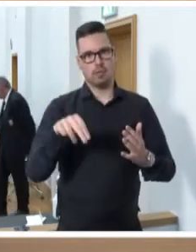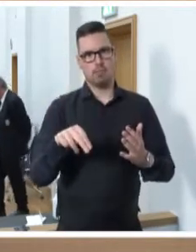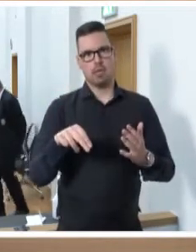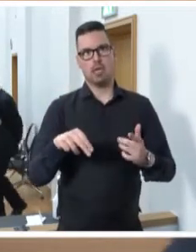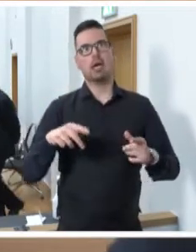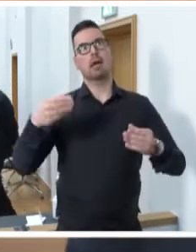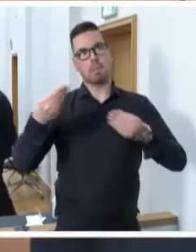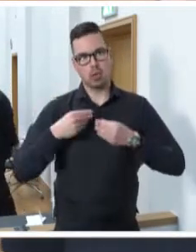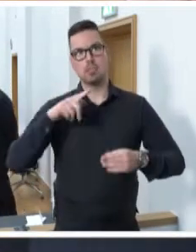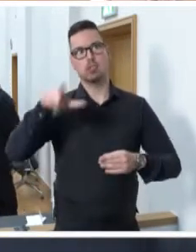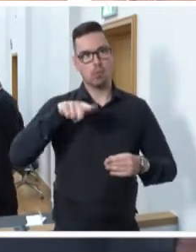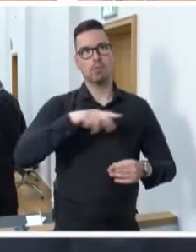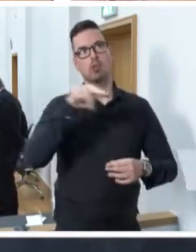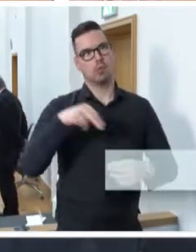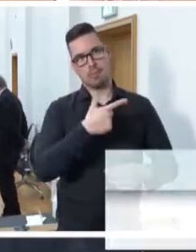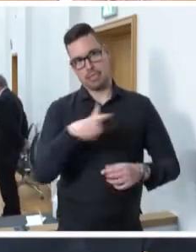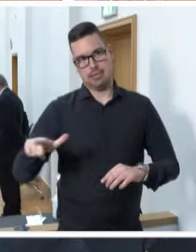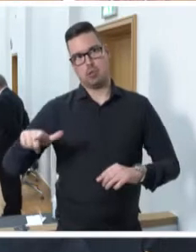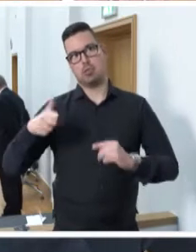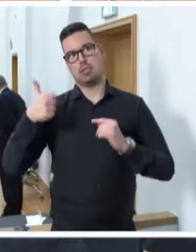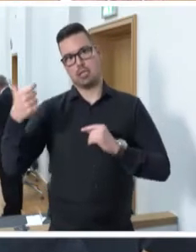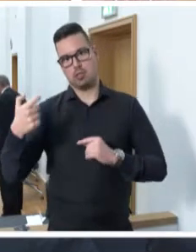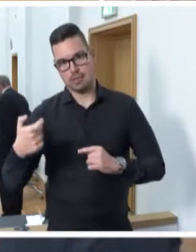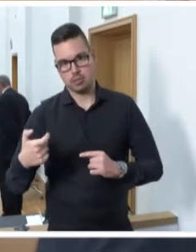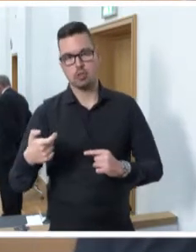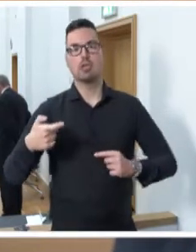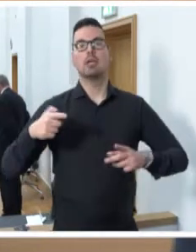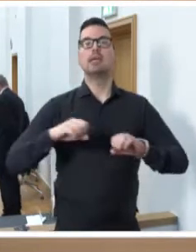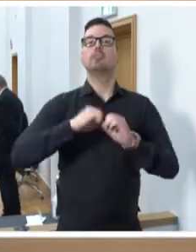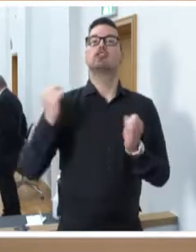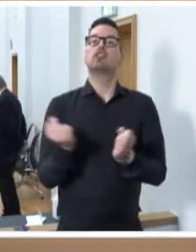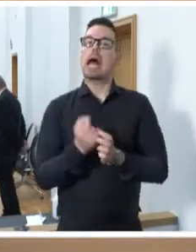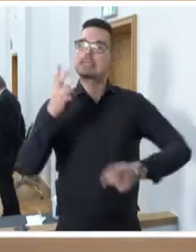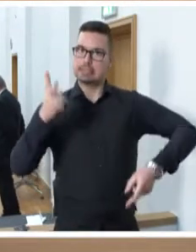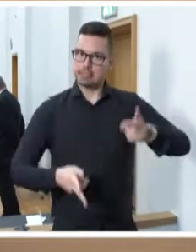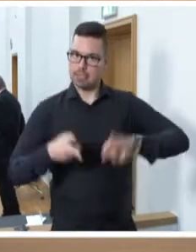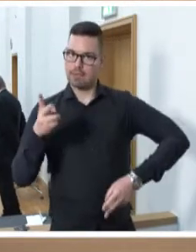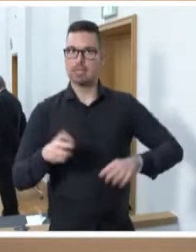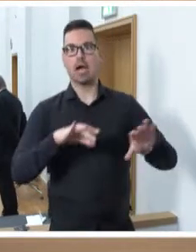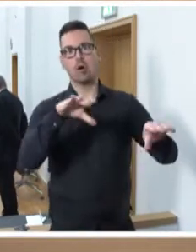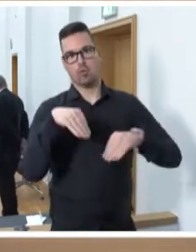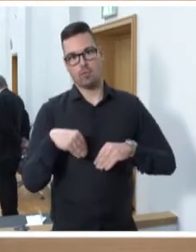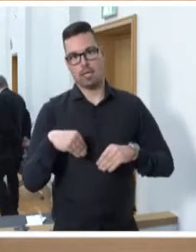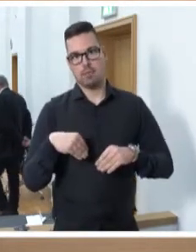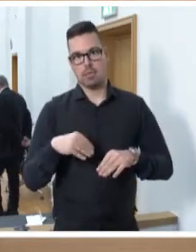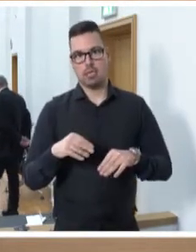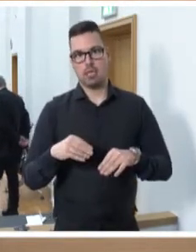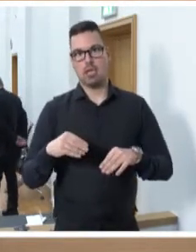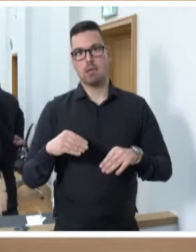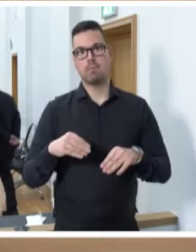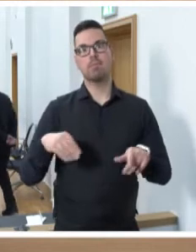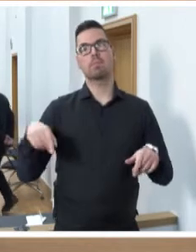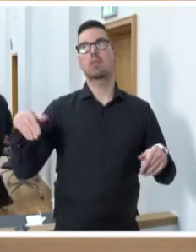November 2021, hat der leitende Oberstaatsanwalt bei Herrn Landtagspräsidenten die Aufhebung der Immunität des Abgeordneten